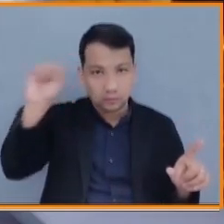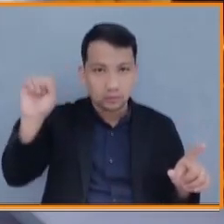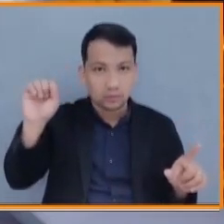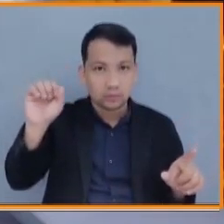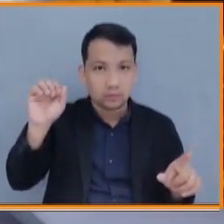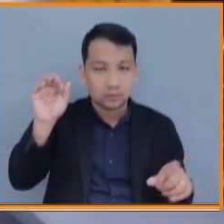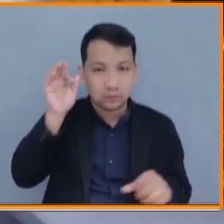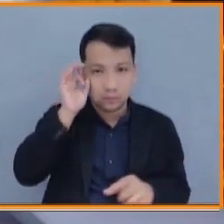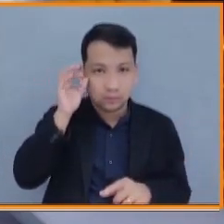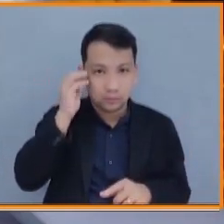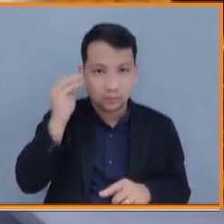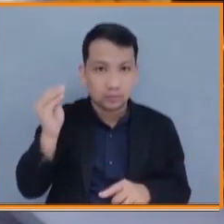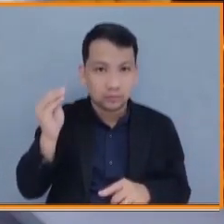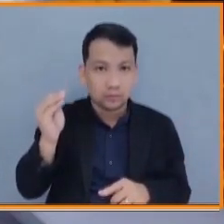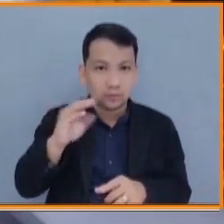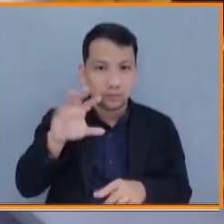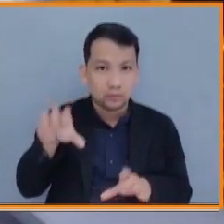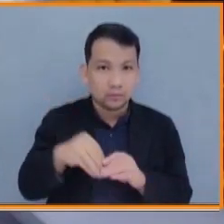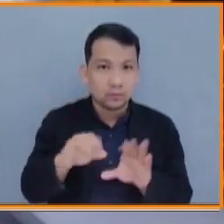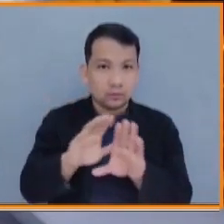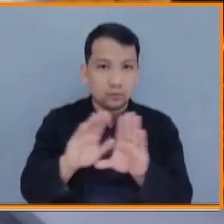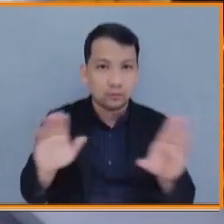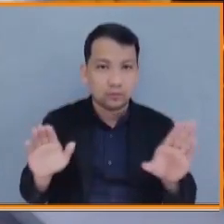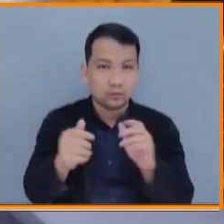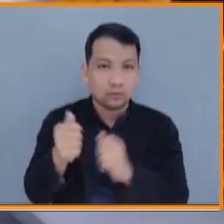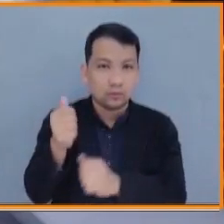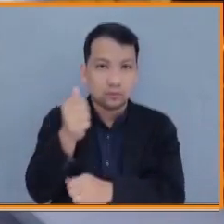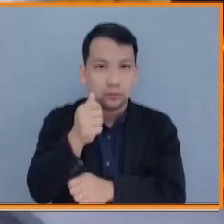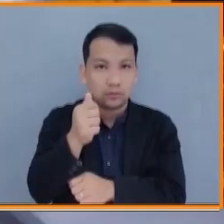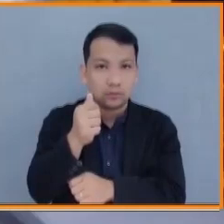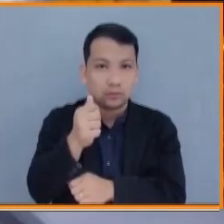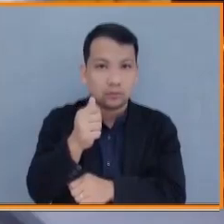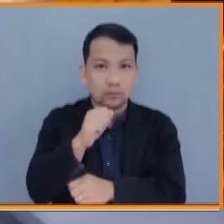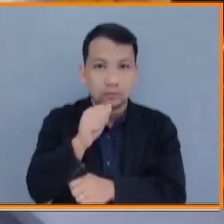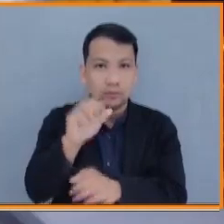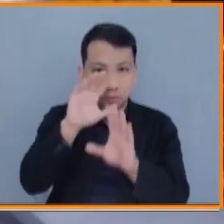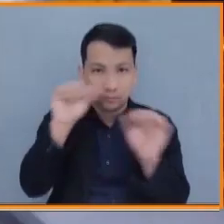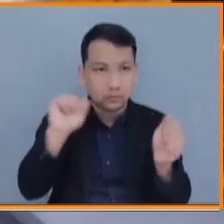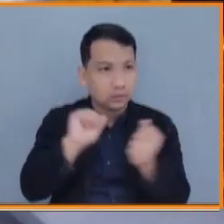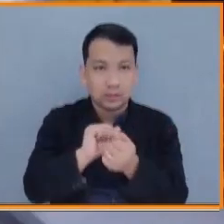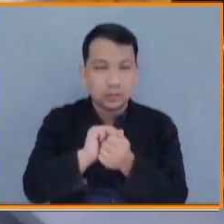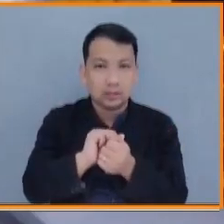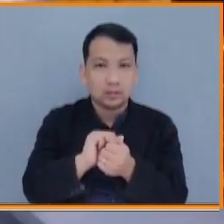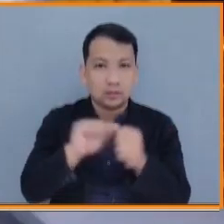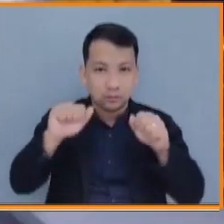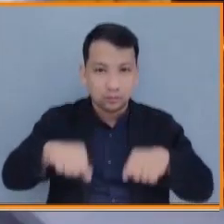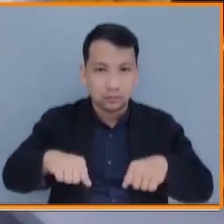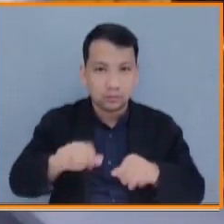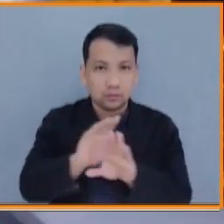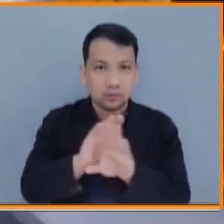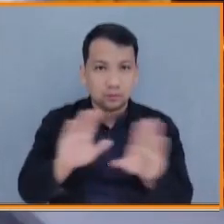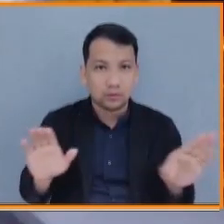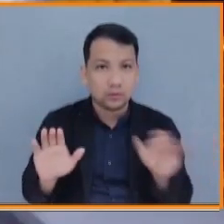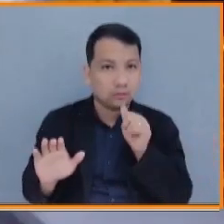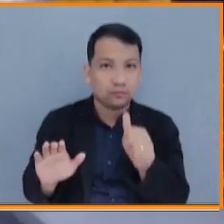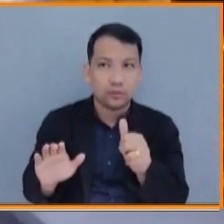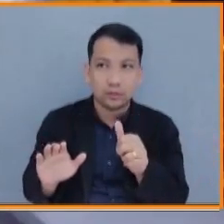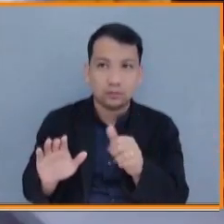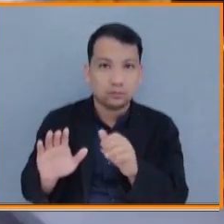sinasabi ko po kanina No one is above the law and the president is not above the law but the President could never also be less than